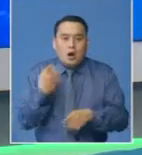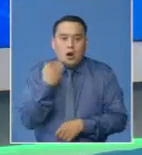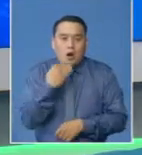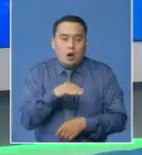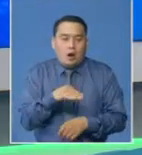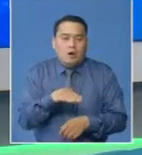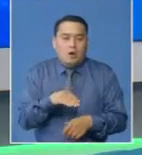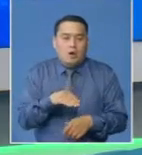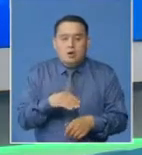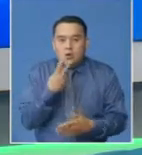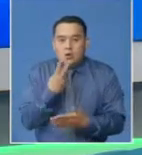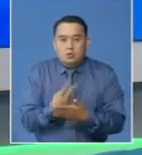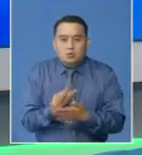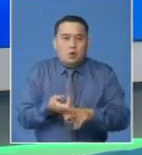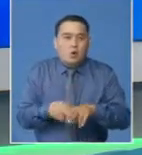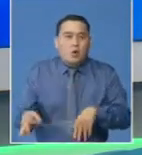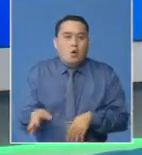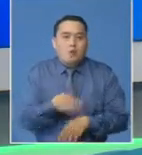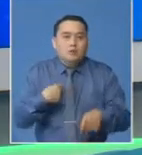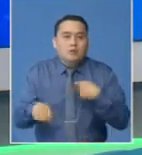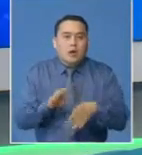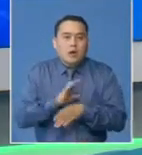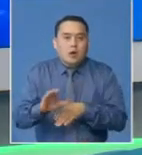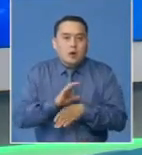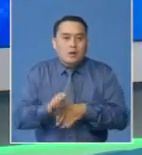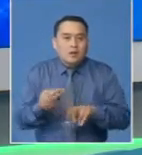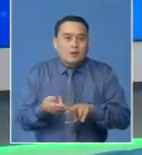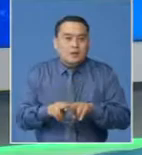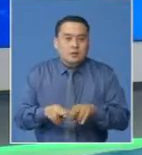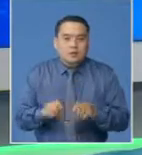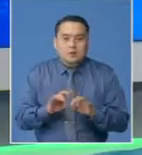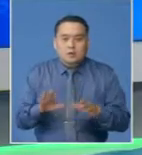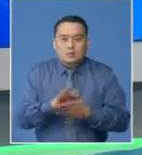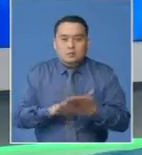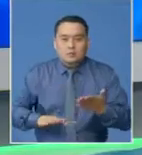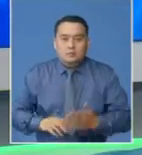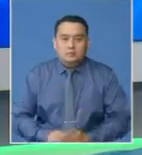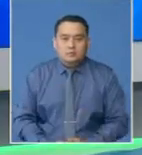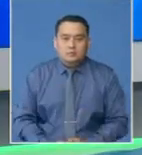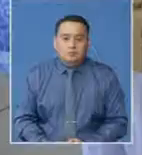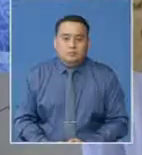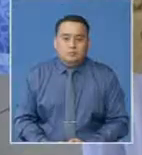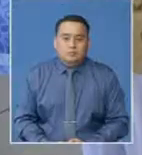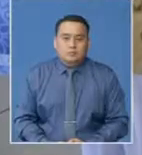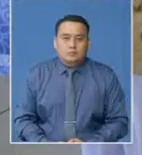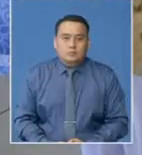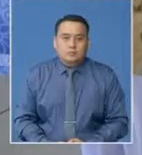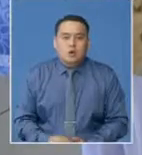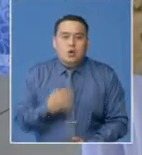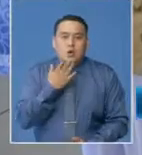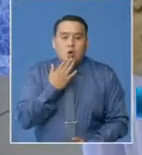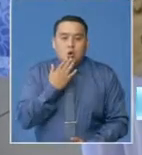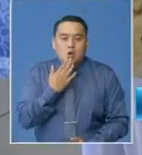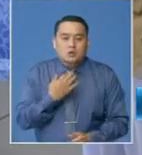мен артықшылықтарын көрсетті. Облыстағы тауар өндірушілерінің биылғы табысы туралы тілшіміз тарқатып айтады. Ұлттық